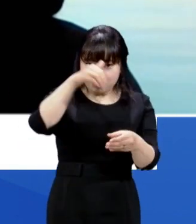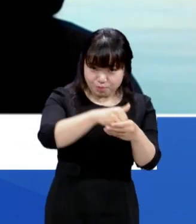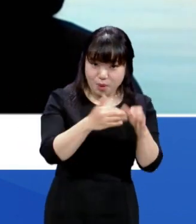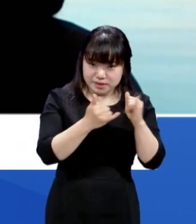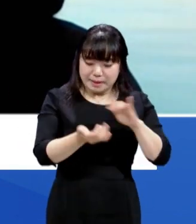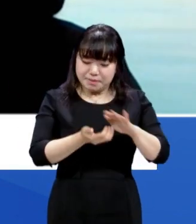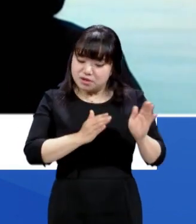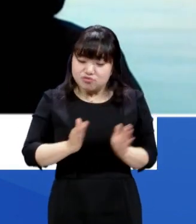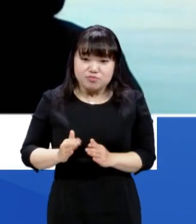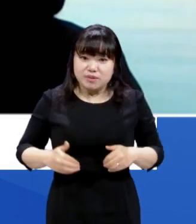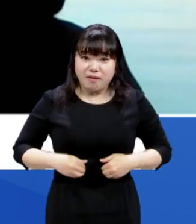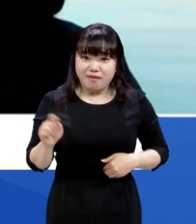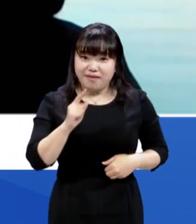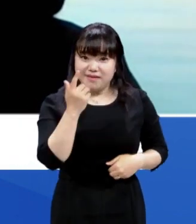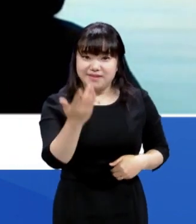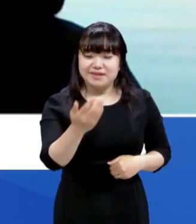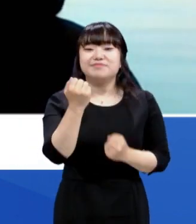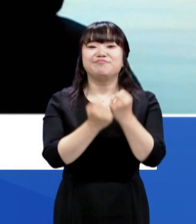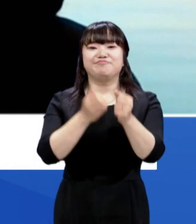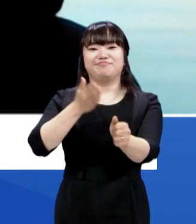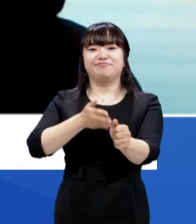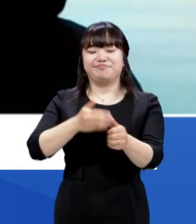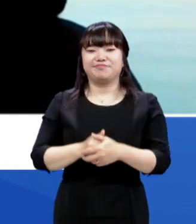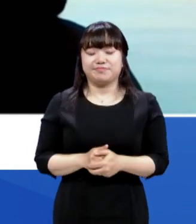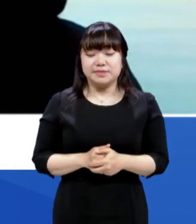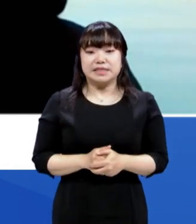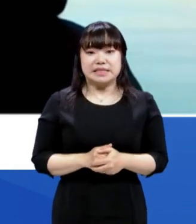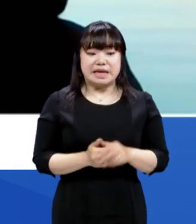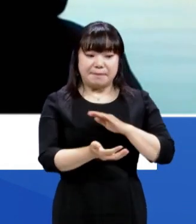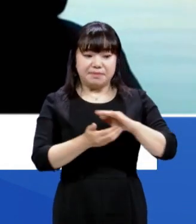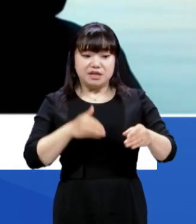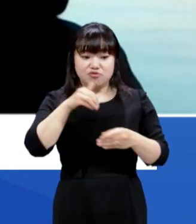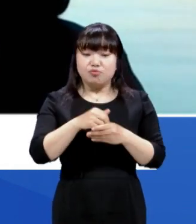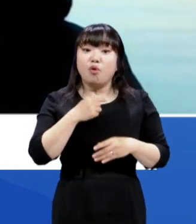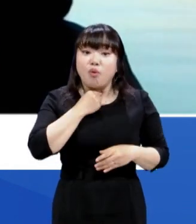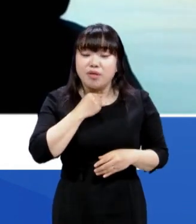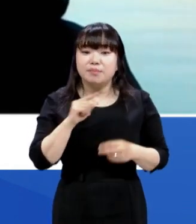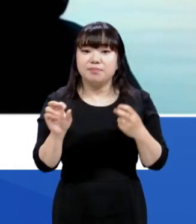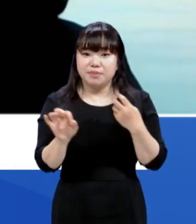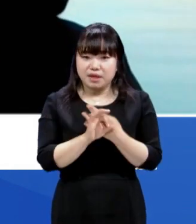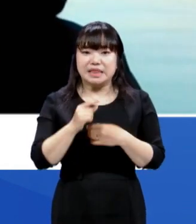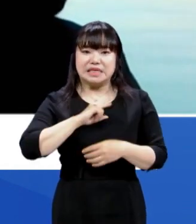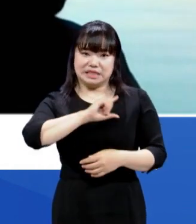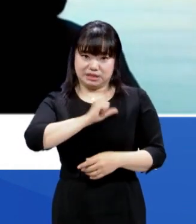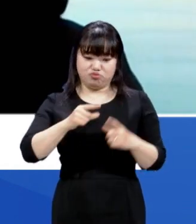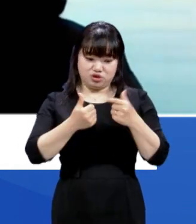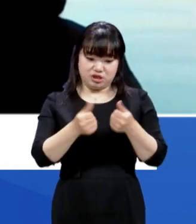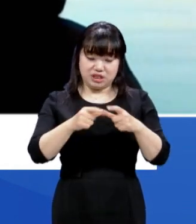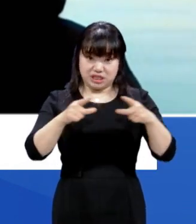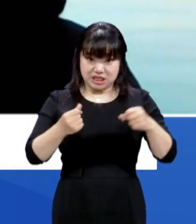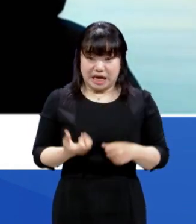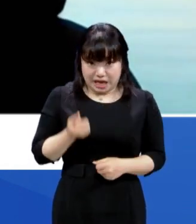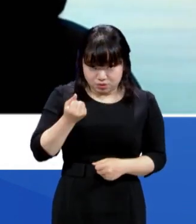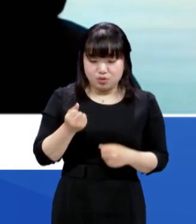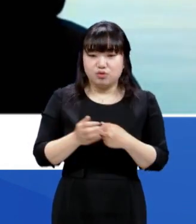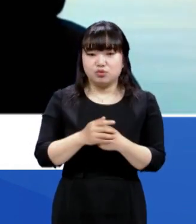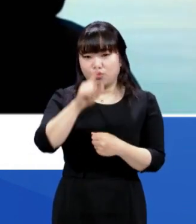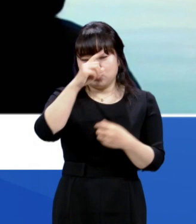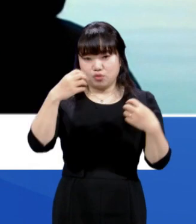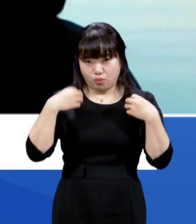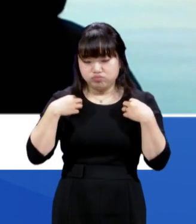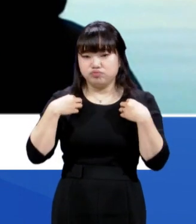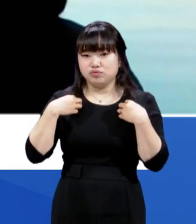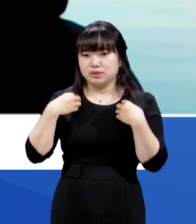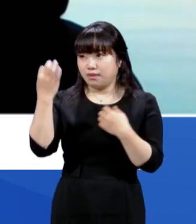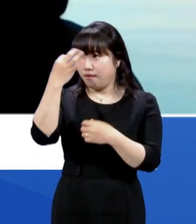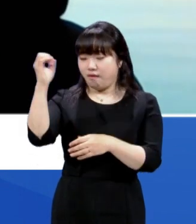것이 무엇인지 다시한번 설명 부탁드립니다 무슨 투표한 싫어 가시는 분들은 그냥 신분증만 있으면 됩니다 국가나 공공 기관에서